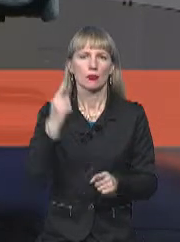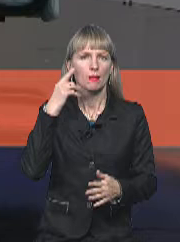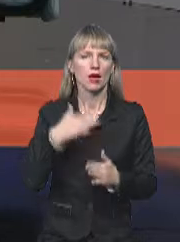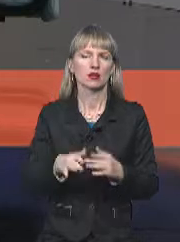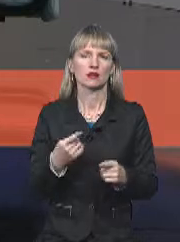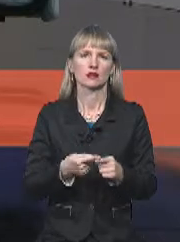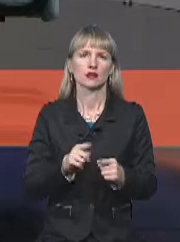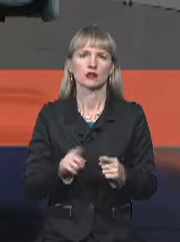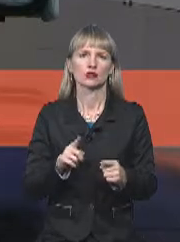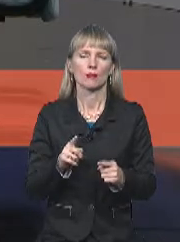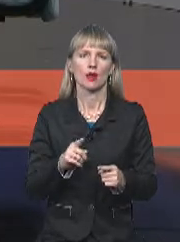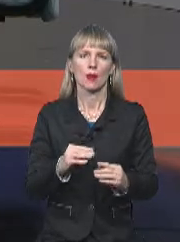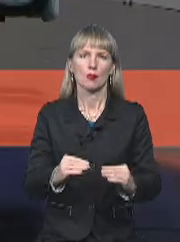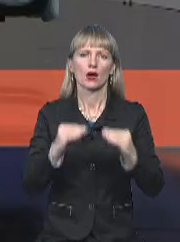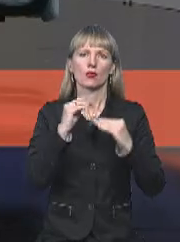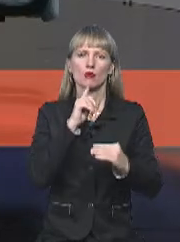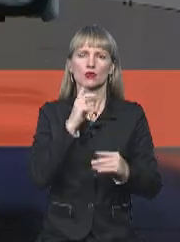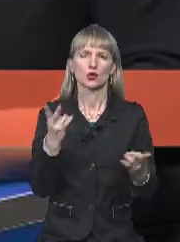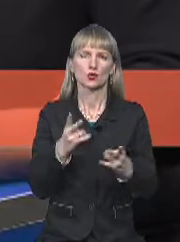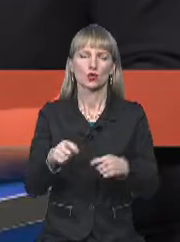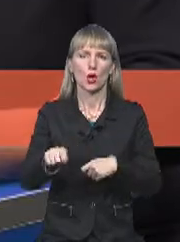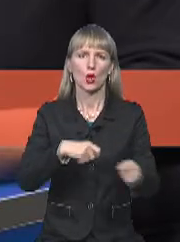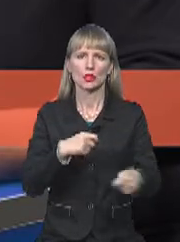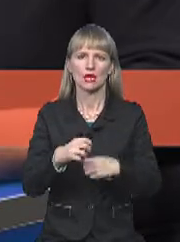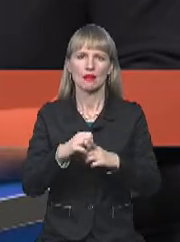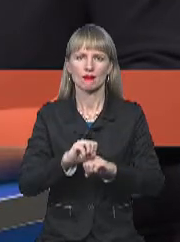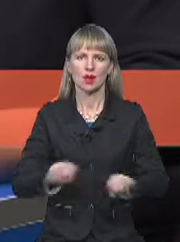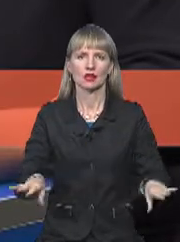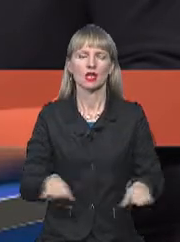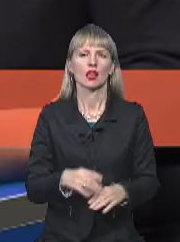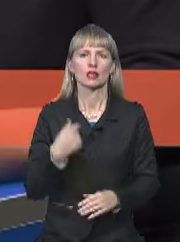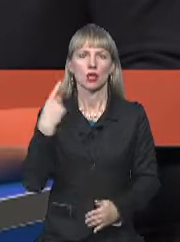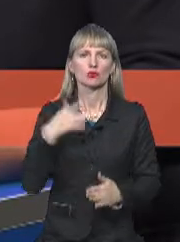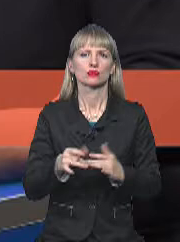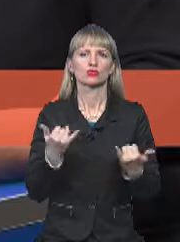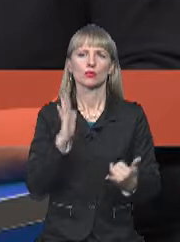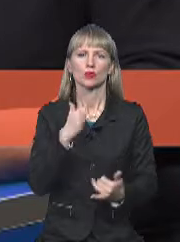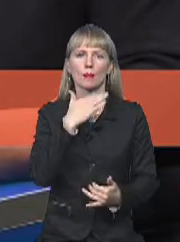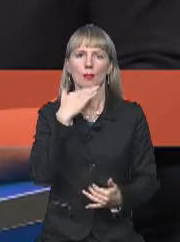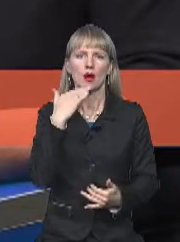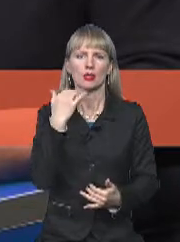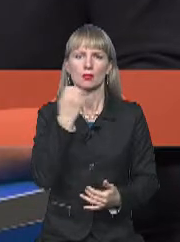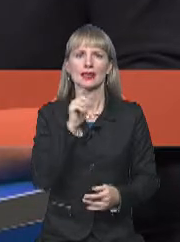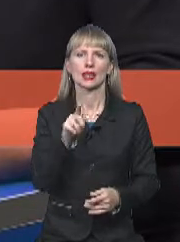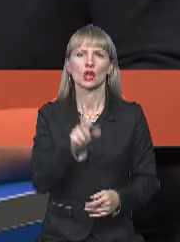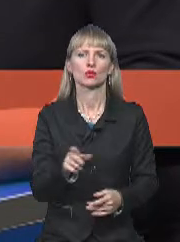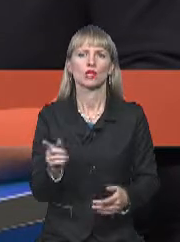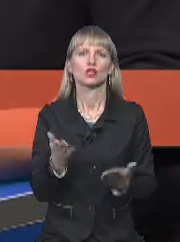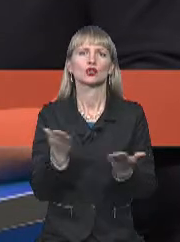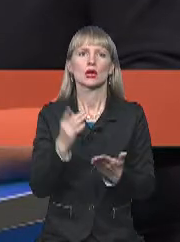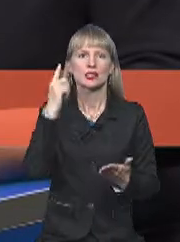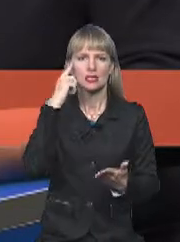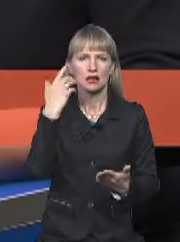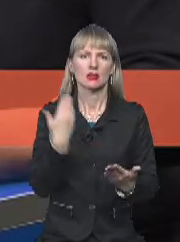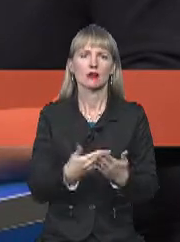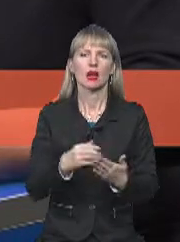щоб розірвати покривало мовчання. Тобто, ну, я розумію, що зараз буде багато матеріалів тих людей, які щось знають.